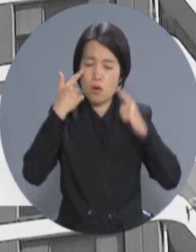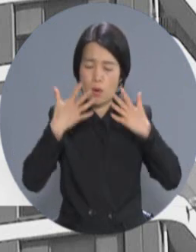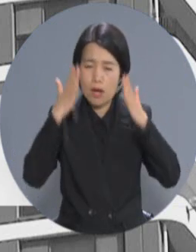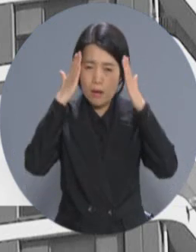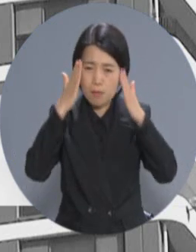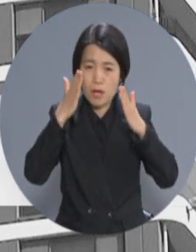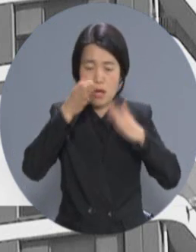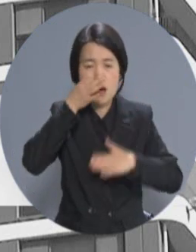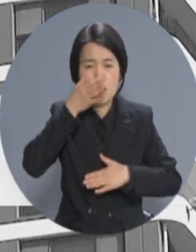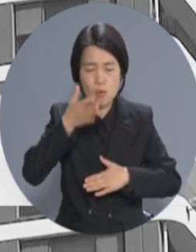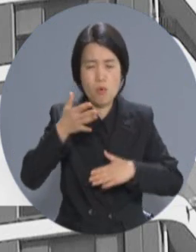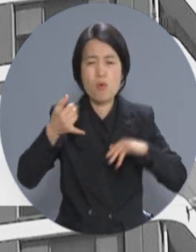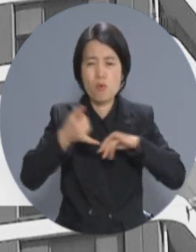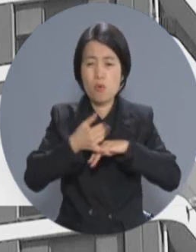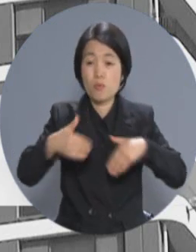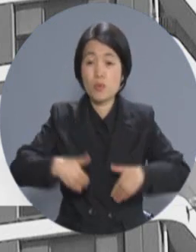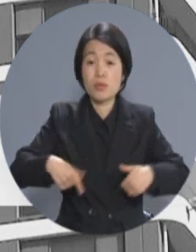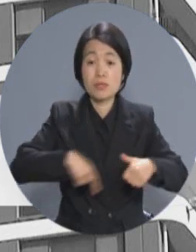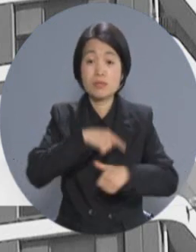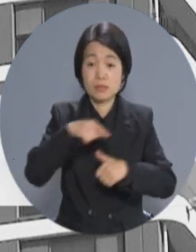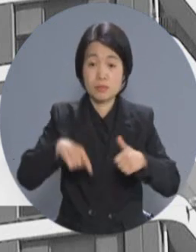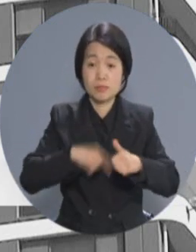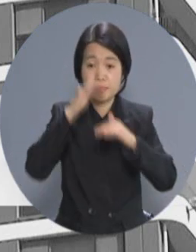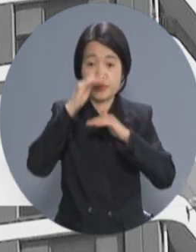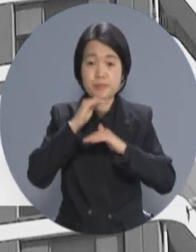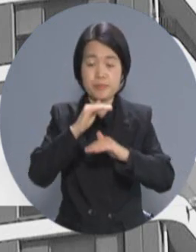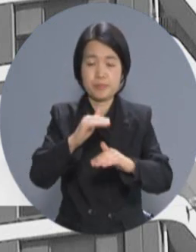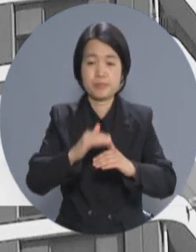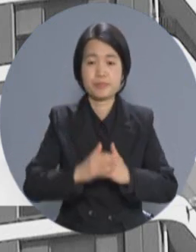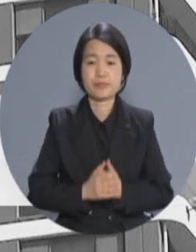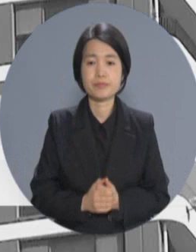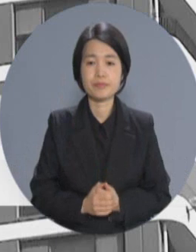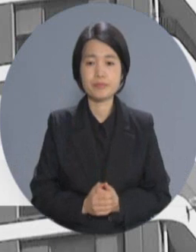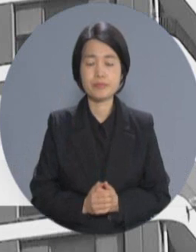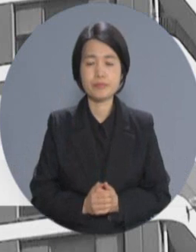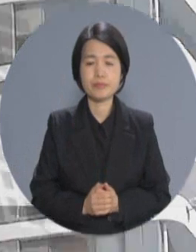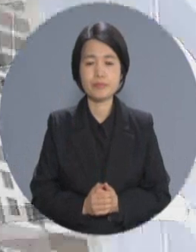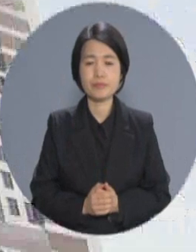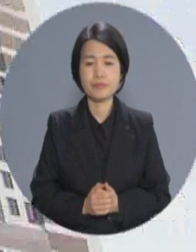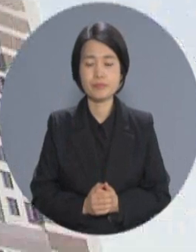명확한 방향성이 필요해 보입니다 김주희 기자입니다